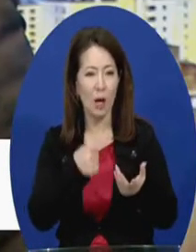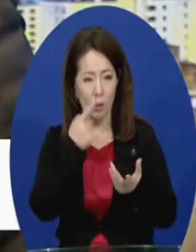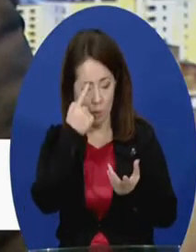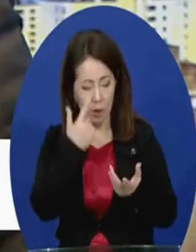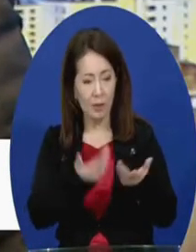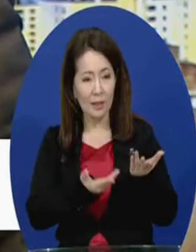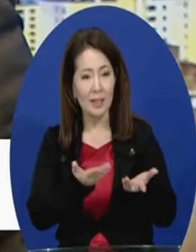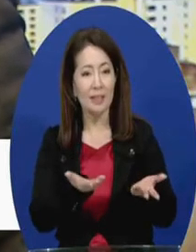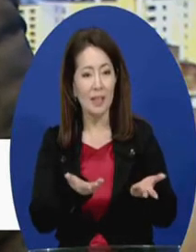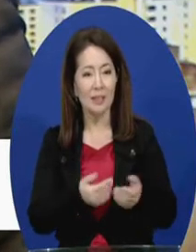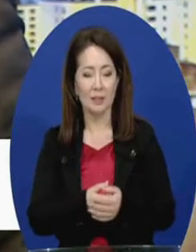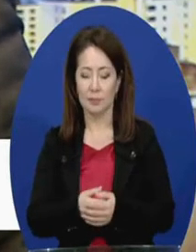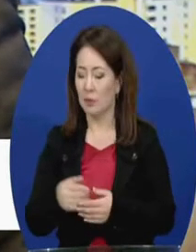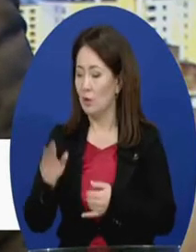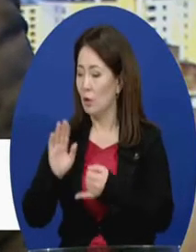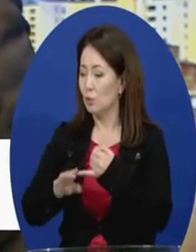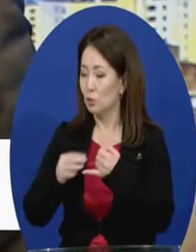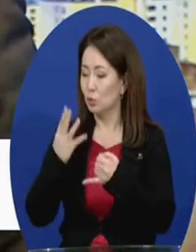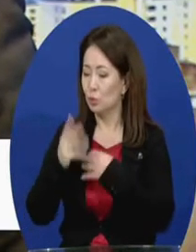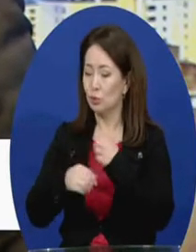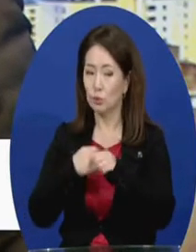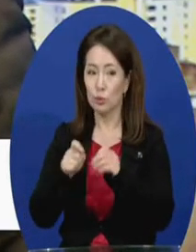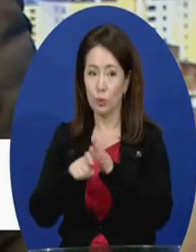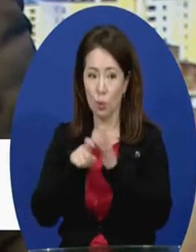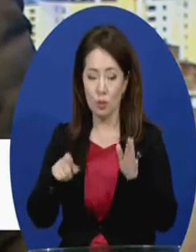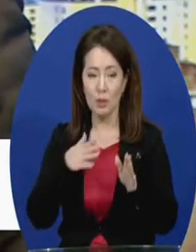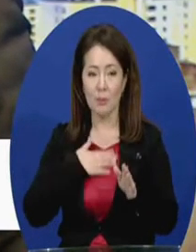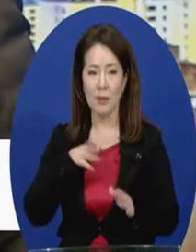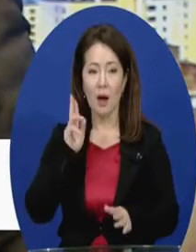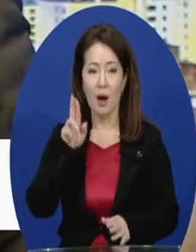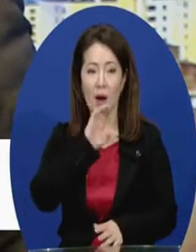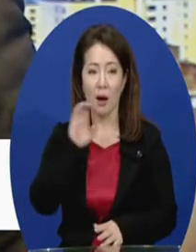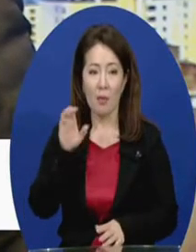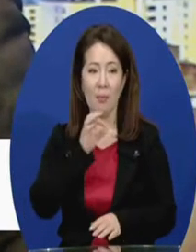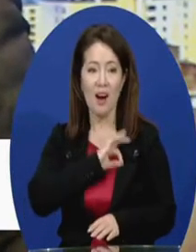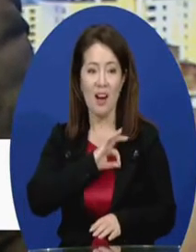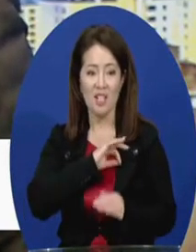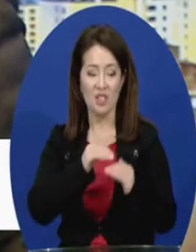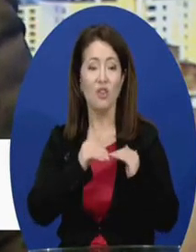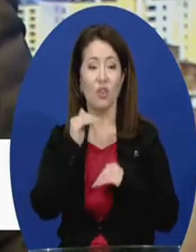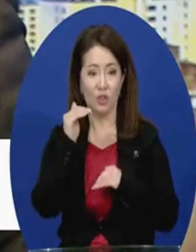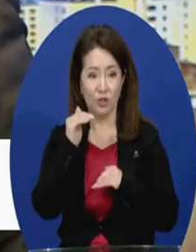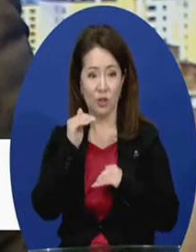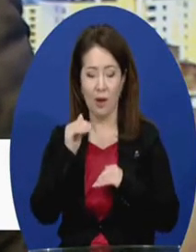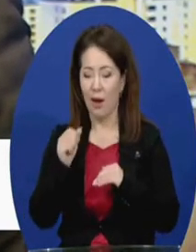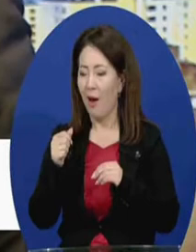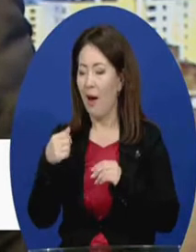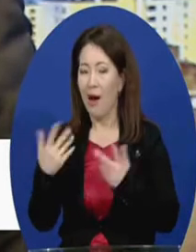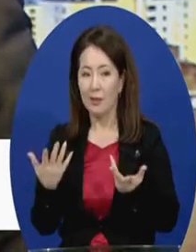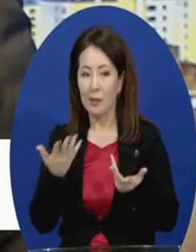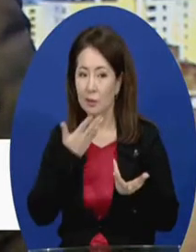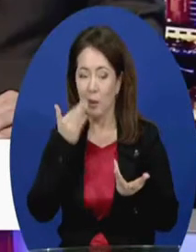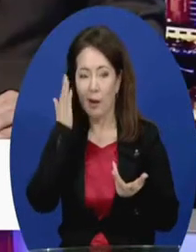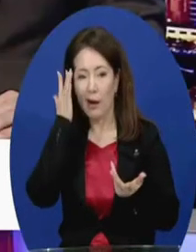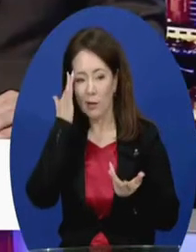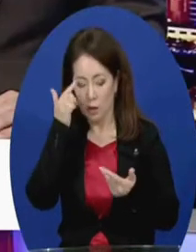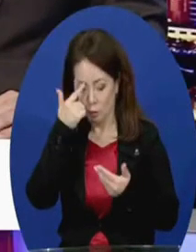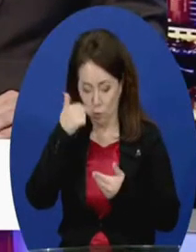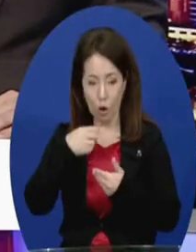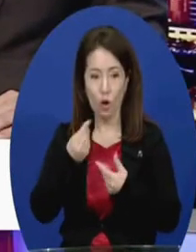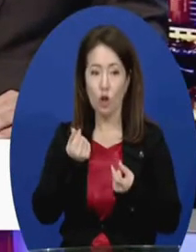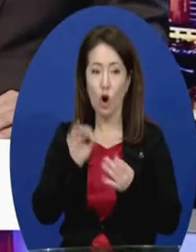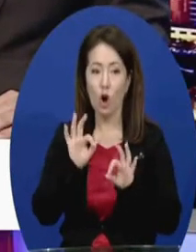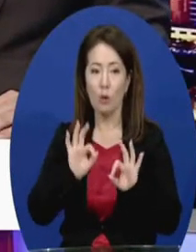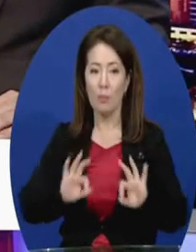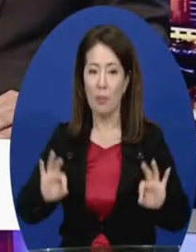үү? За сүүлийн 4 жилийн хугацаанд бол компани ашиг нь өндөр гарч алдагдалгүй гадаад дотоод үр төлбөргүй болсон. За